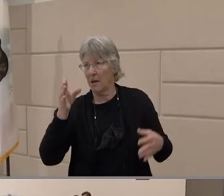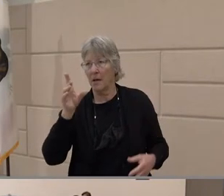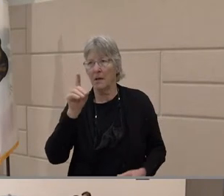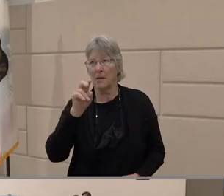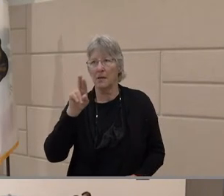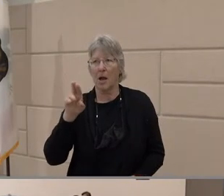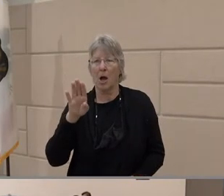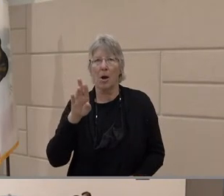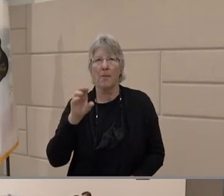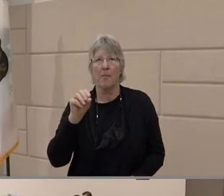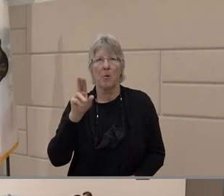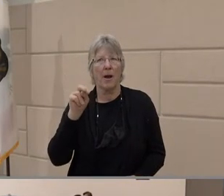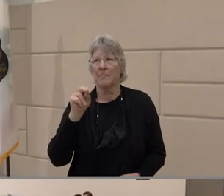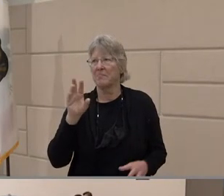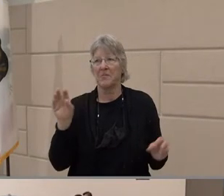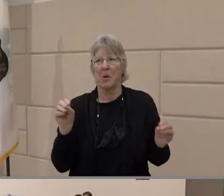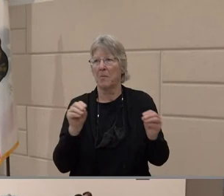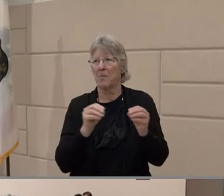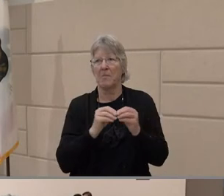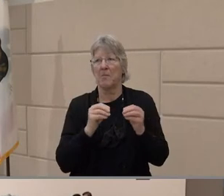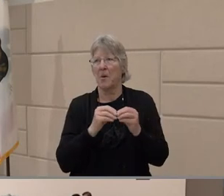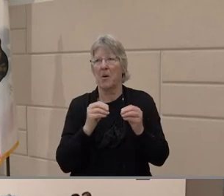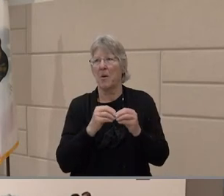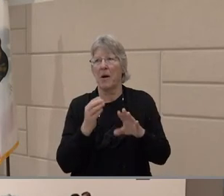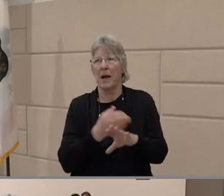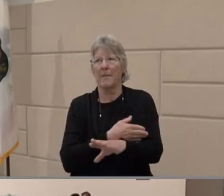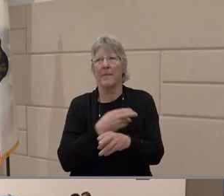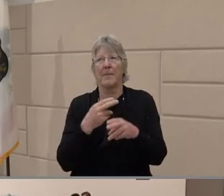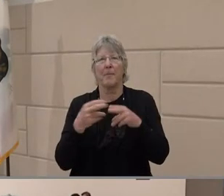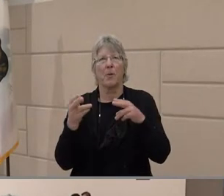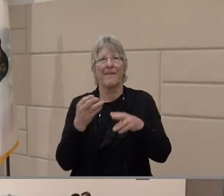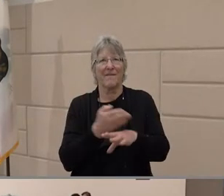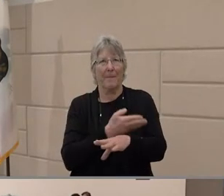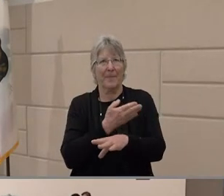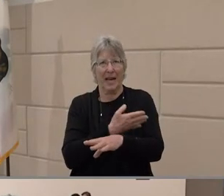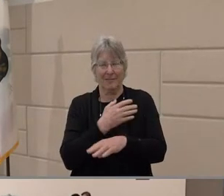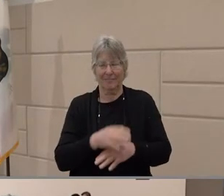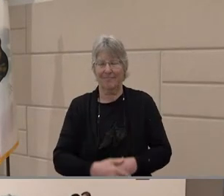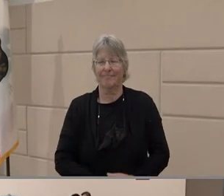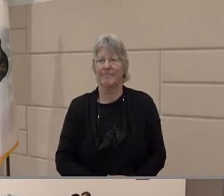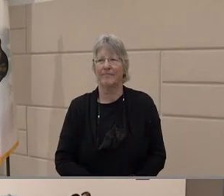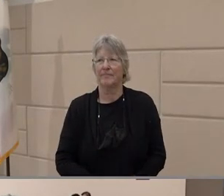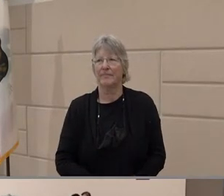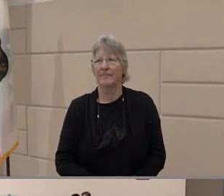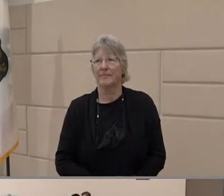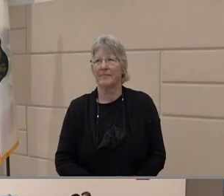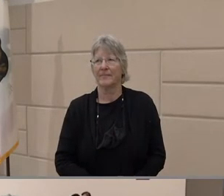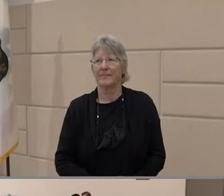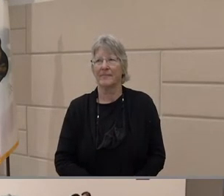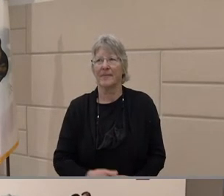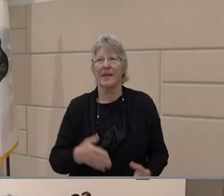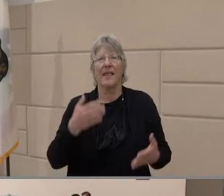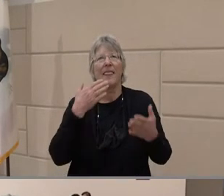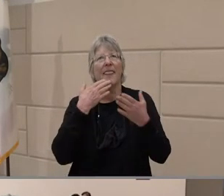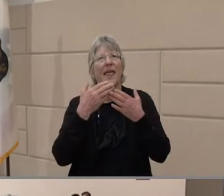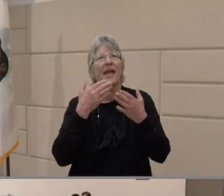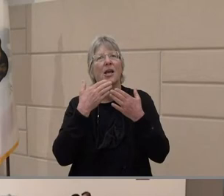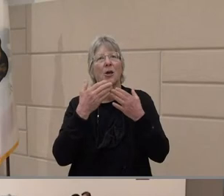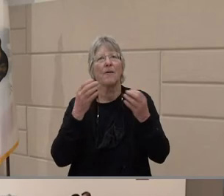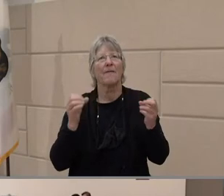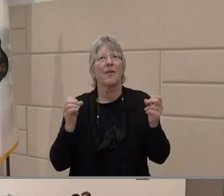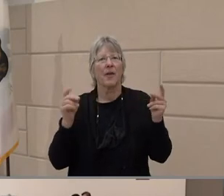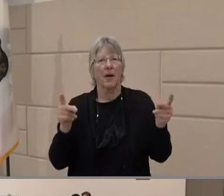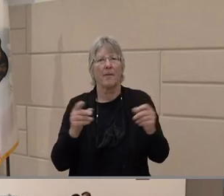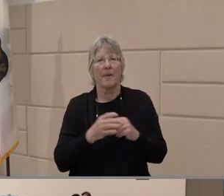ด็อกเตอร์บราวน์ตามเนาะไว้ในเยบันทามเด้สมอกุนโลกสไลคริกฮาได้ประ